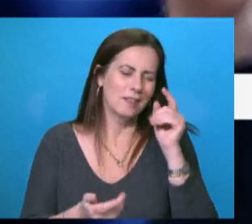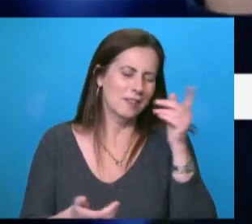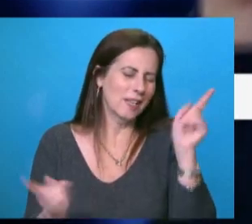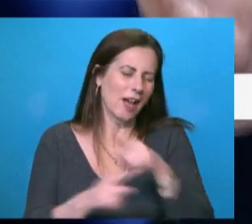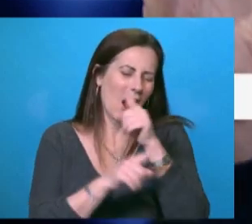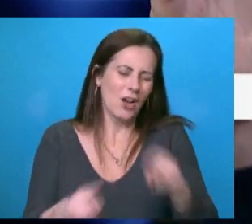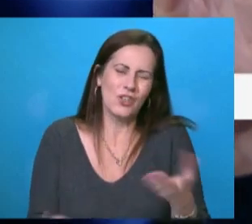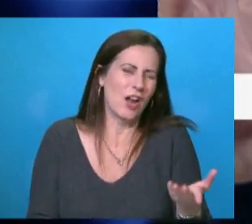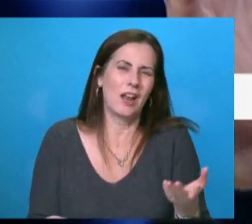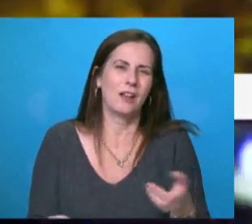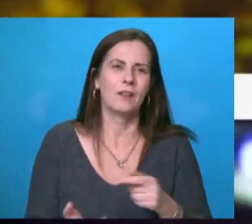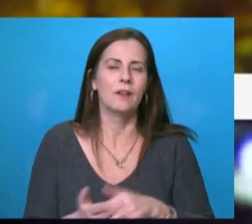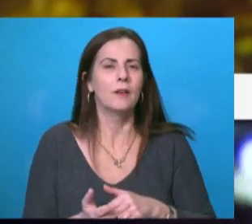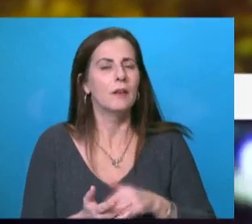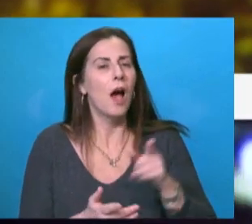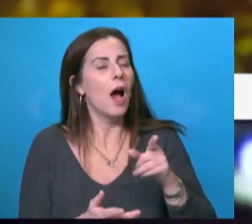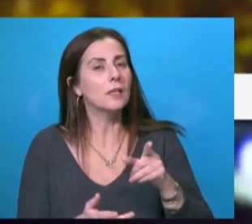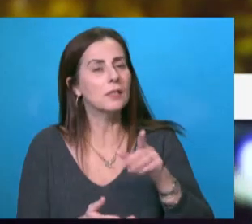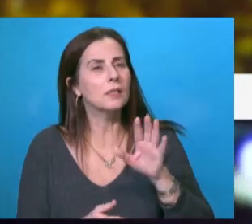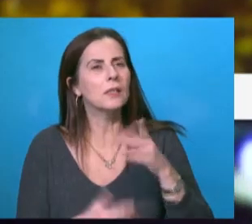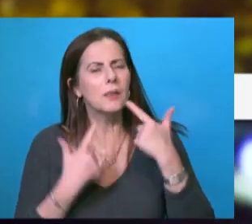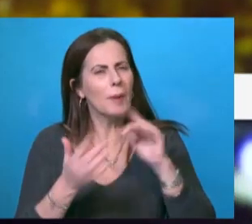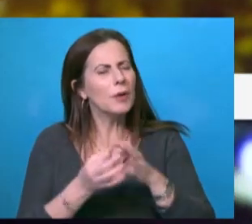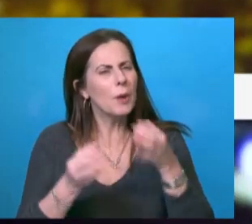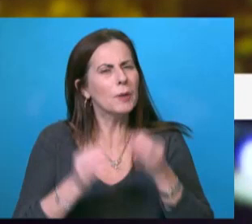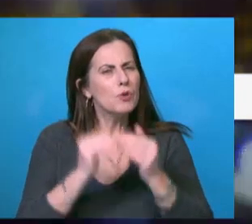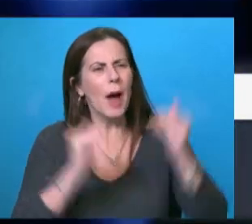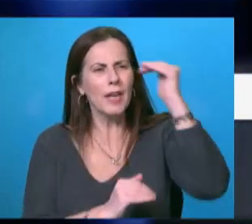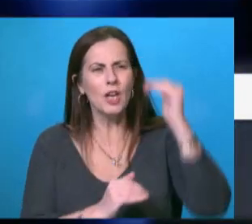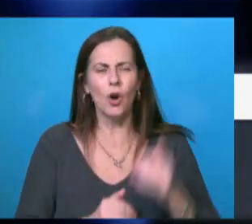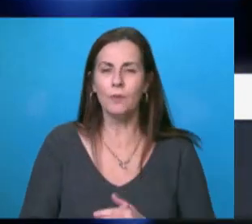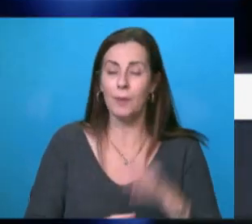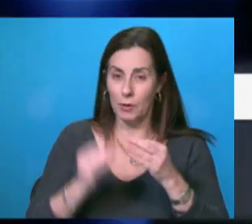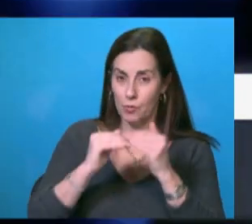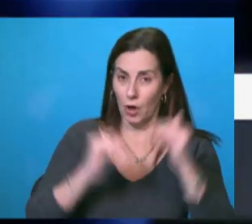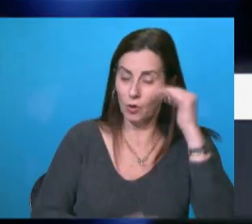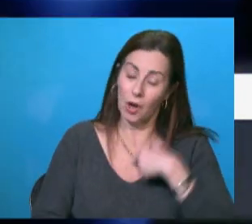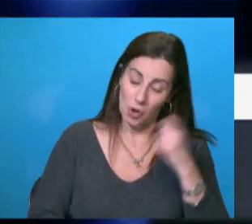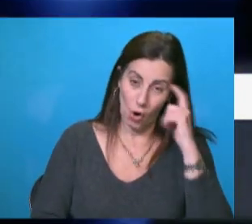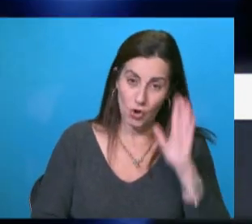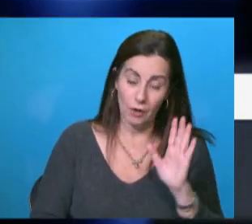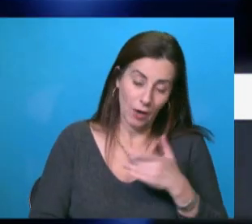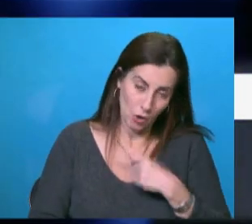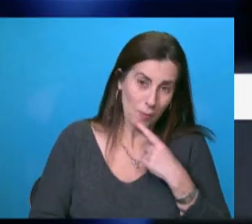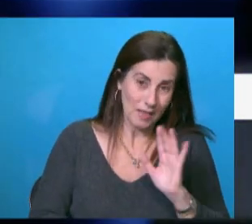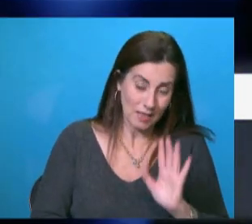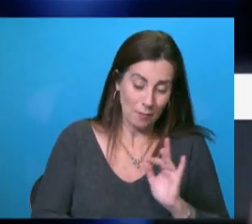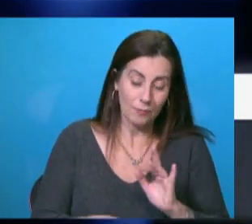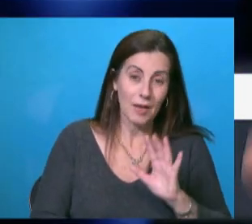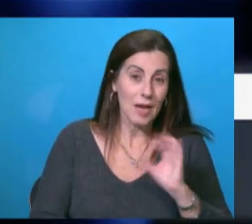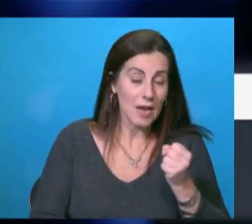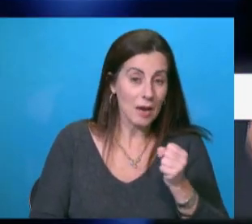או, שיביא לך... מה בבגץ? בוא באמת תרחיב על העניין של בגץ גם. תראי, בגץ אני מעריך בזהירות המתבקשת, אם יתערב,